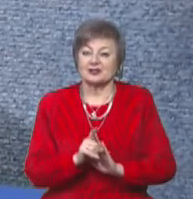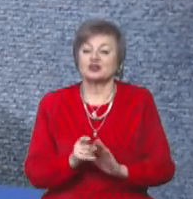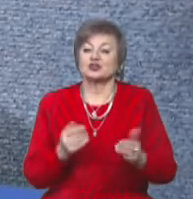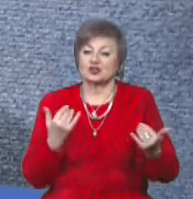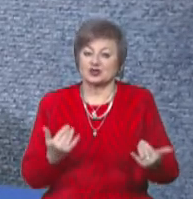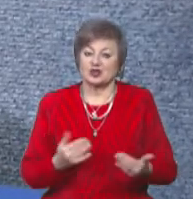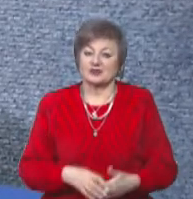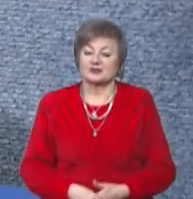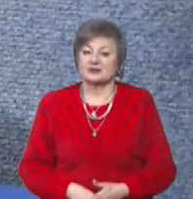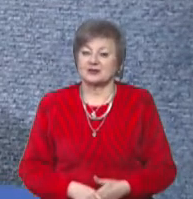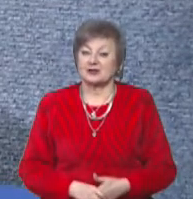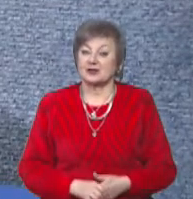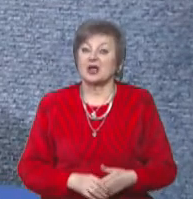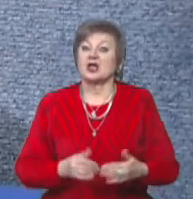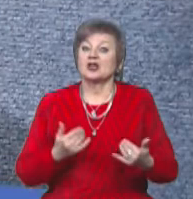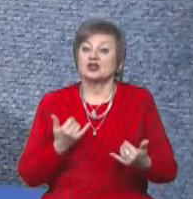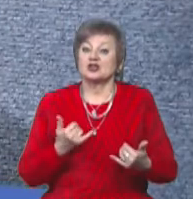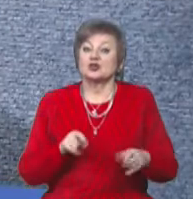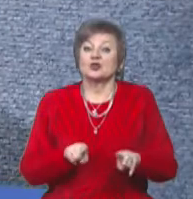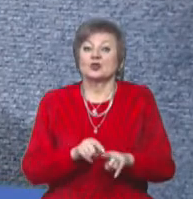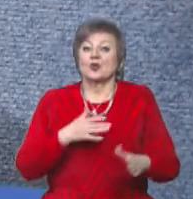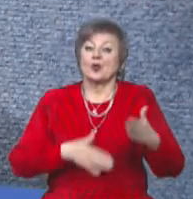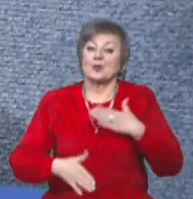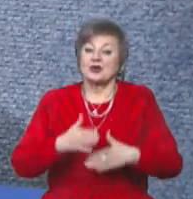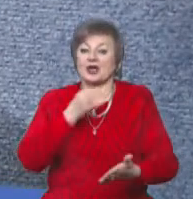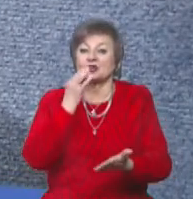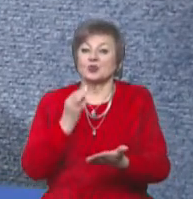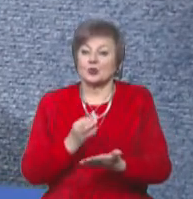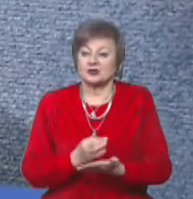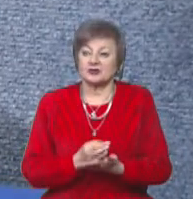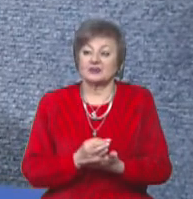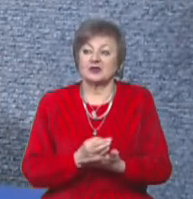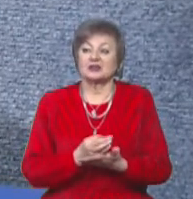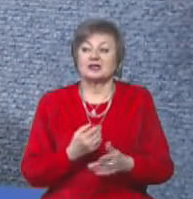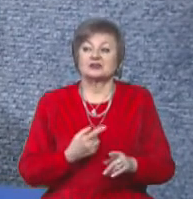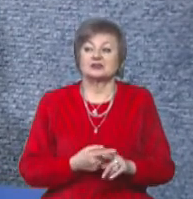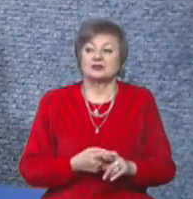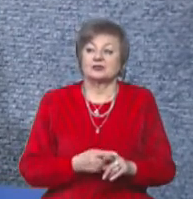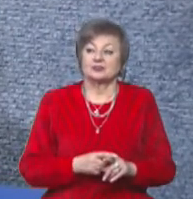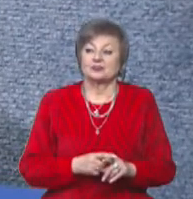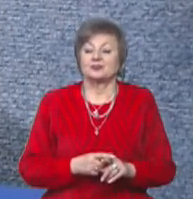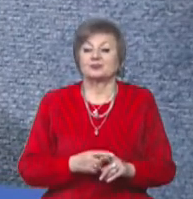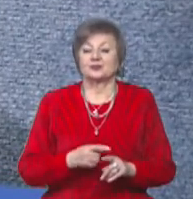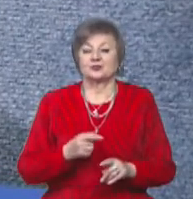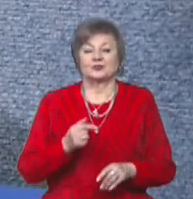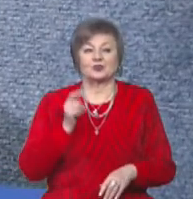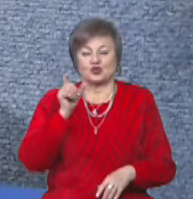3 роки. Маємо сьогодні таку приємність і відповідальність підняти тему людяності,